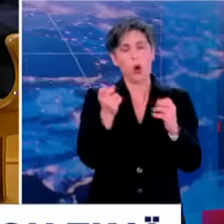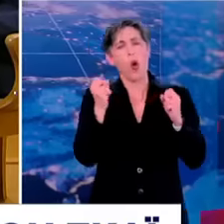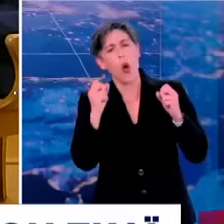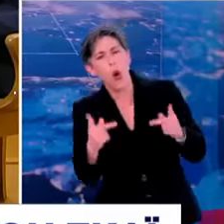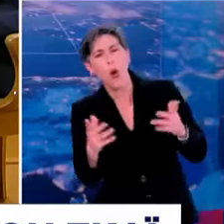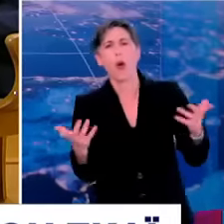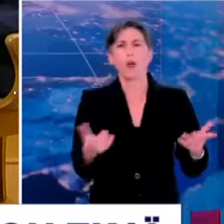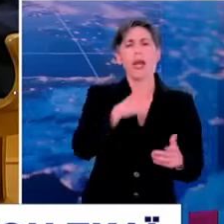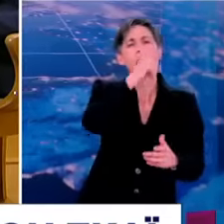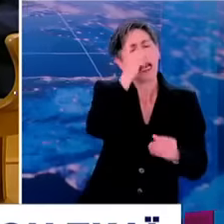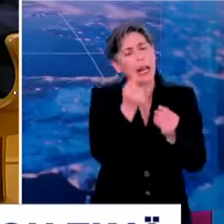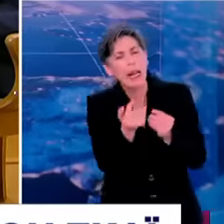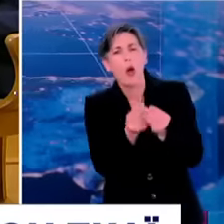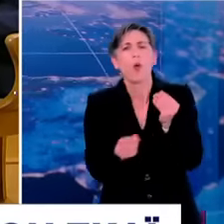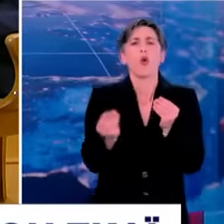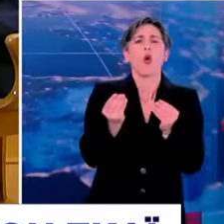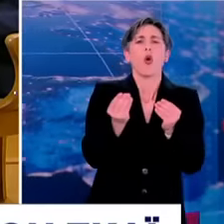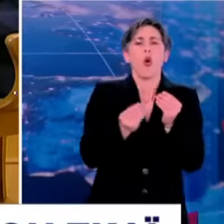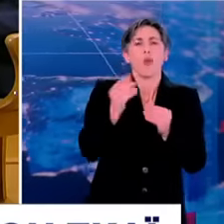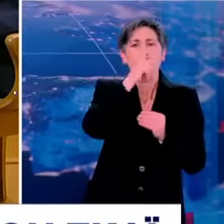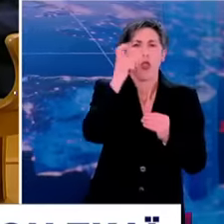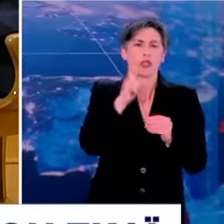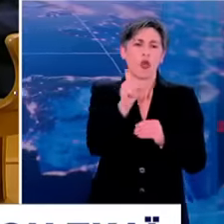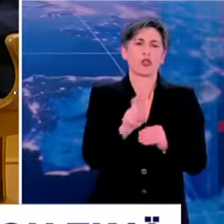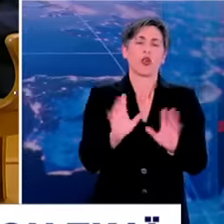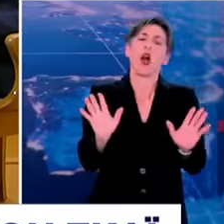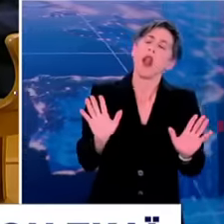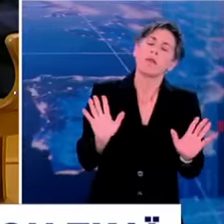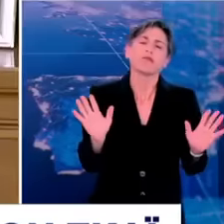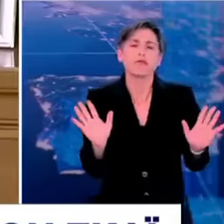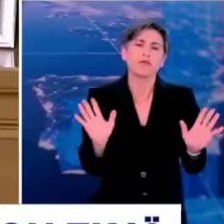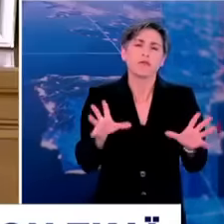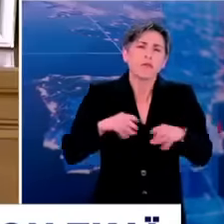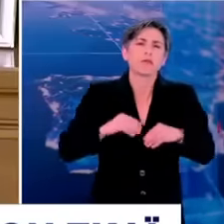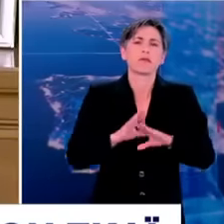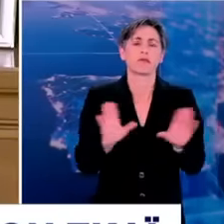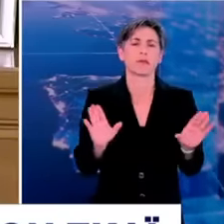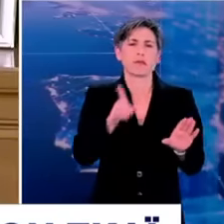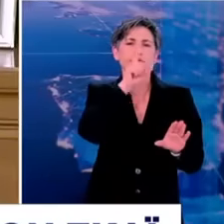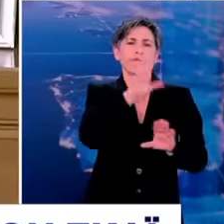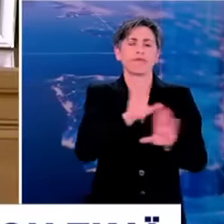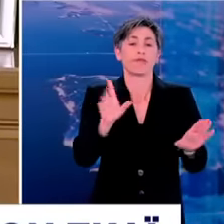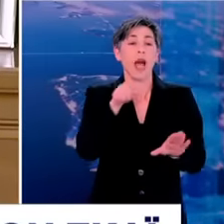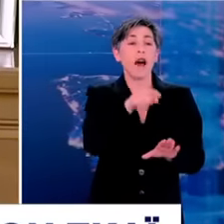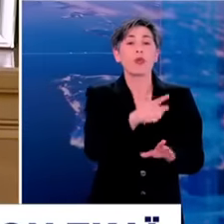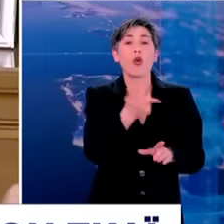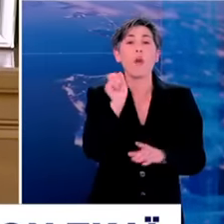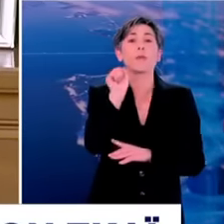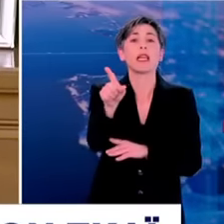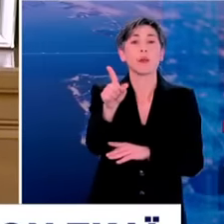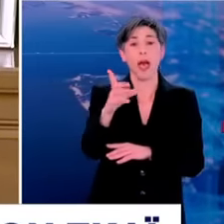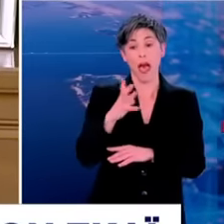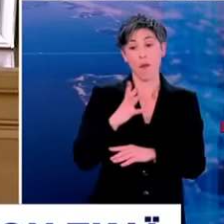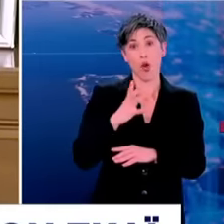κυβέρνηση, θα προκυρηθούν εκλογές. Αλλά αν θέλουμε πραγματικά αυτό το μήνυμα το οποίο έστειλαν οι πολίτες, αυτό το